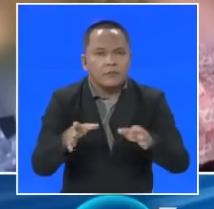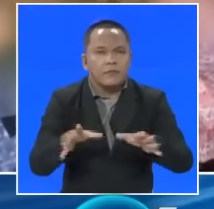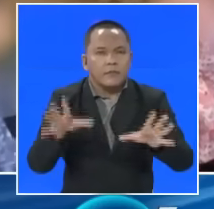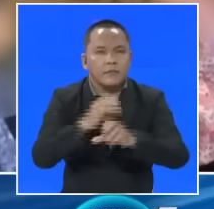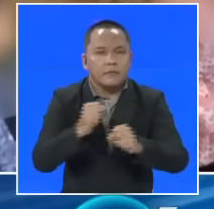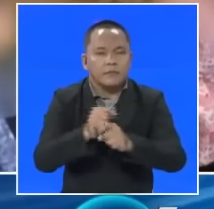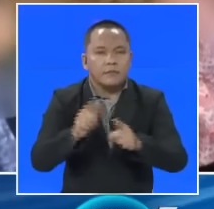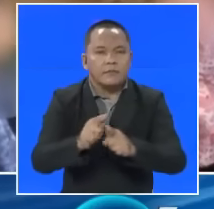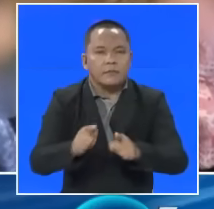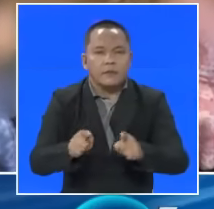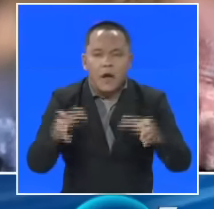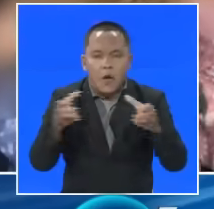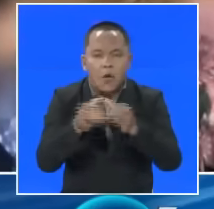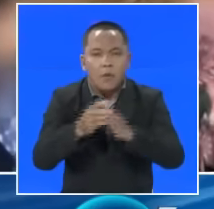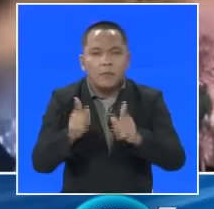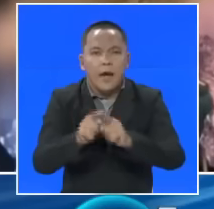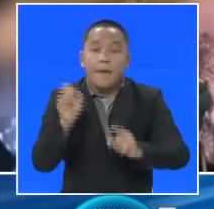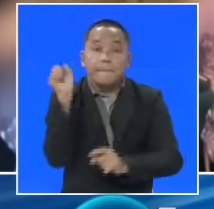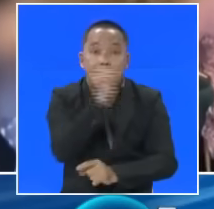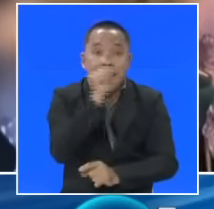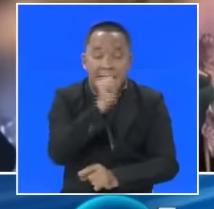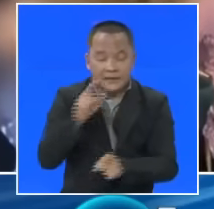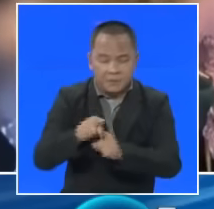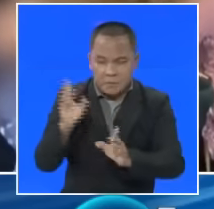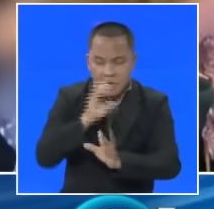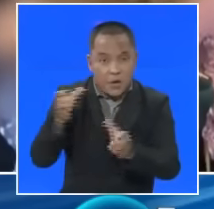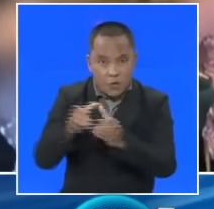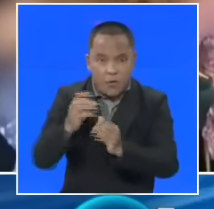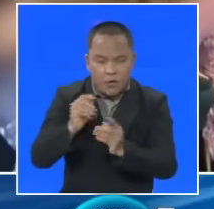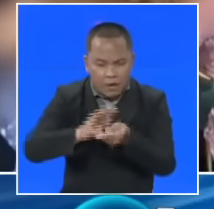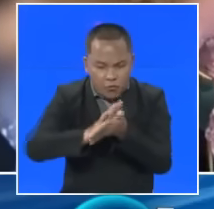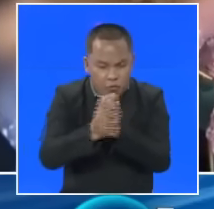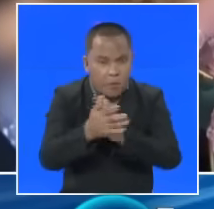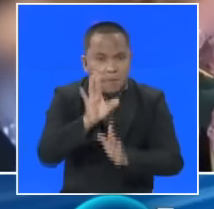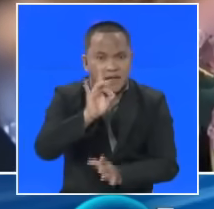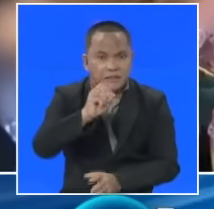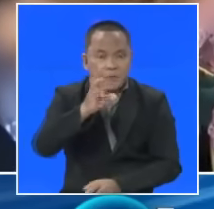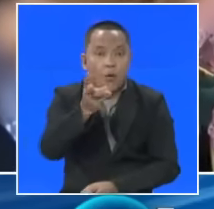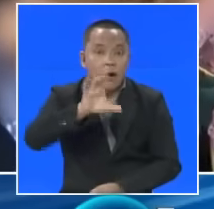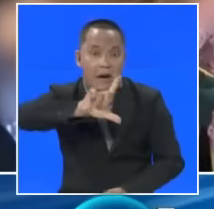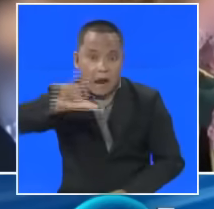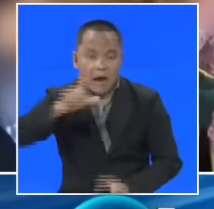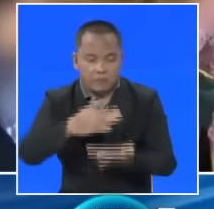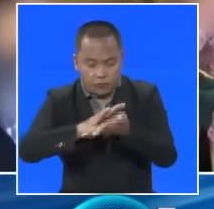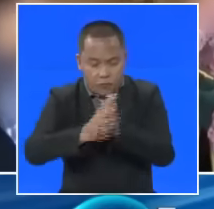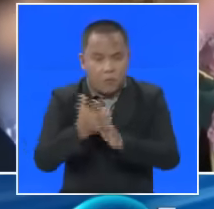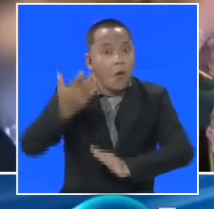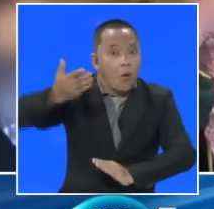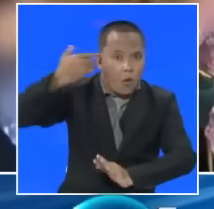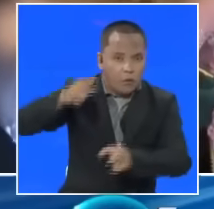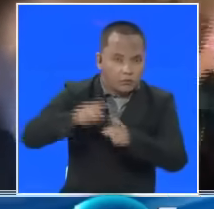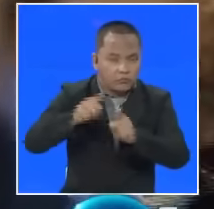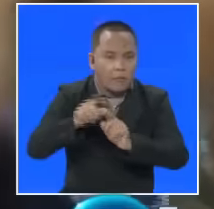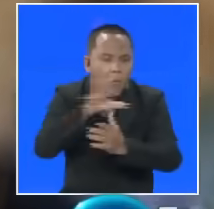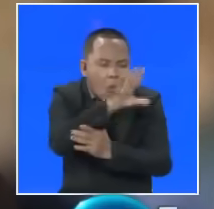การใบขวัญซึ่งเป็นค่ายเพลงแห่งหนึ่งเห็นว่ามีการฟอกเงินถึง86ล้านบาทนะคะหลังจากก่อนหน้านี้นะคะมี